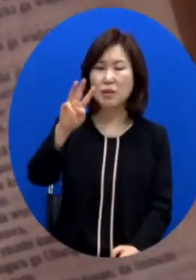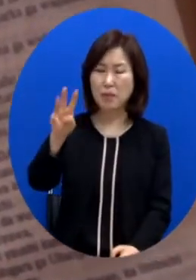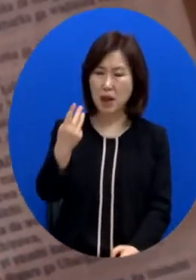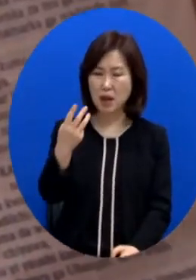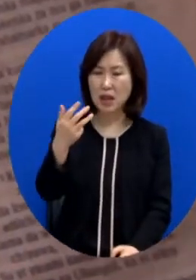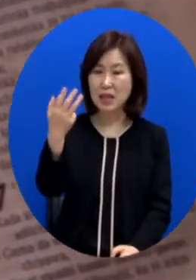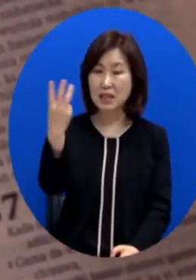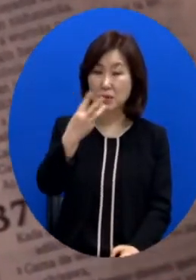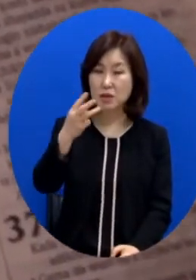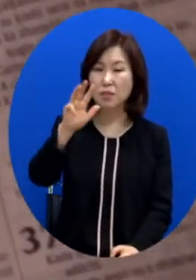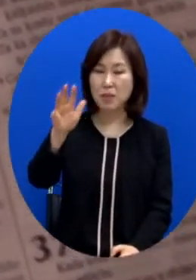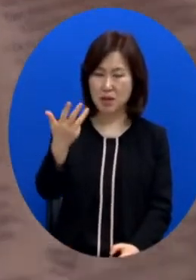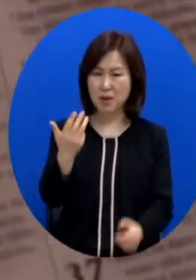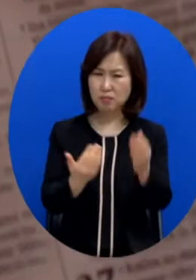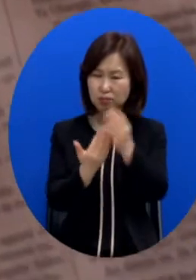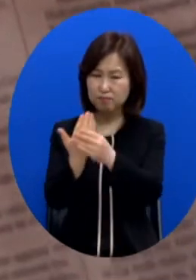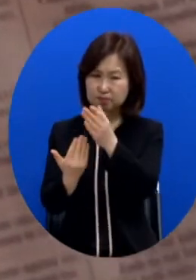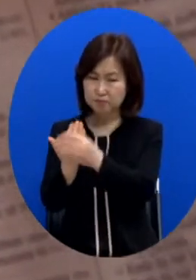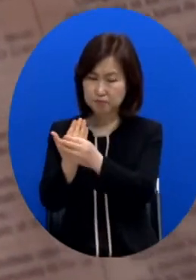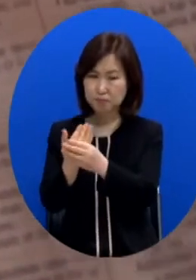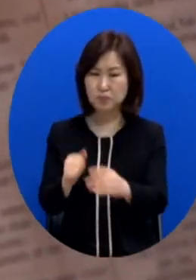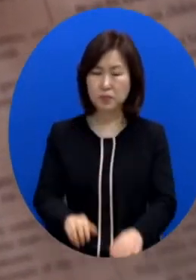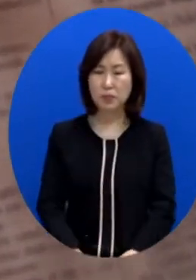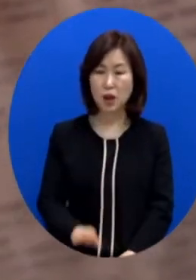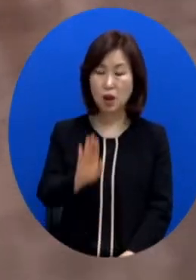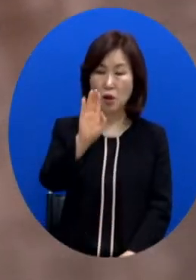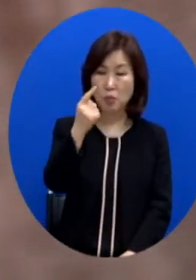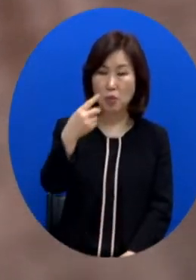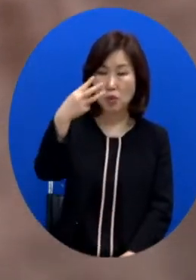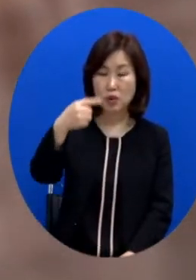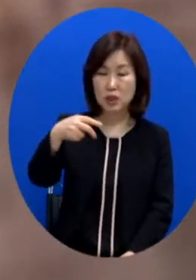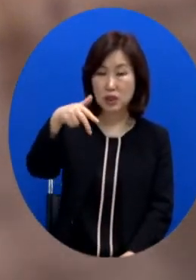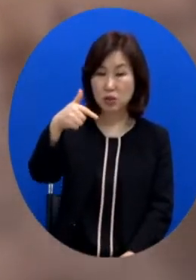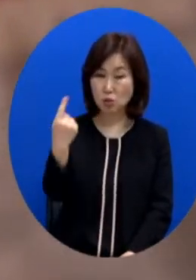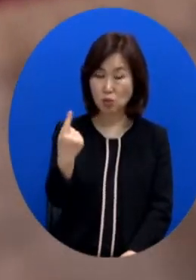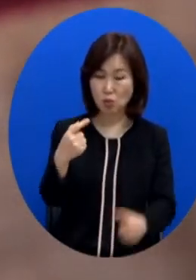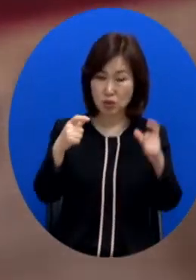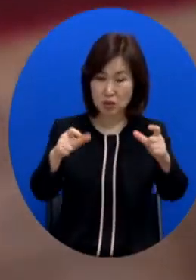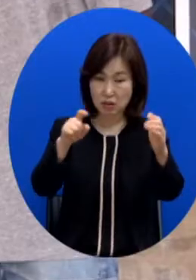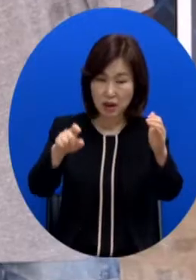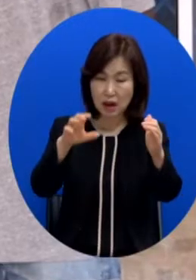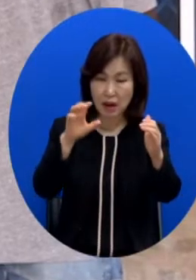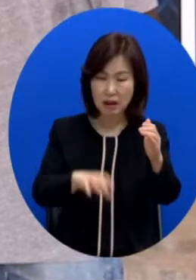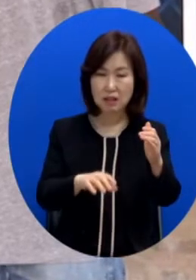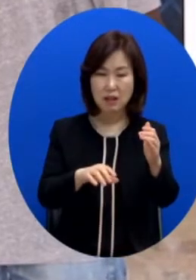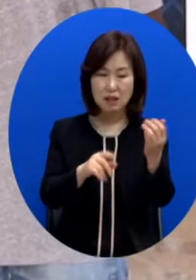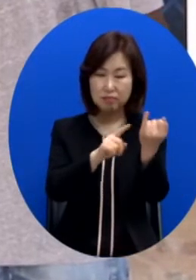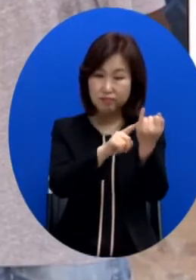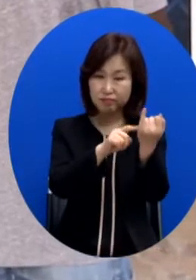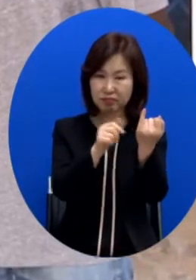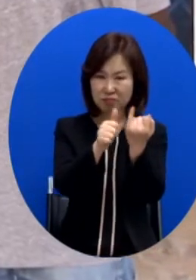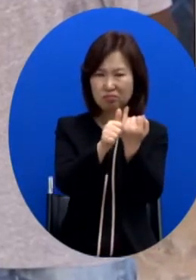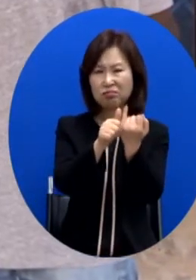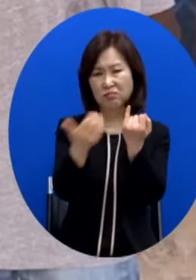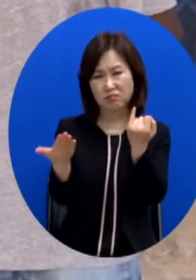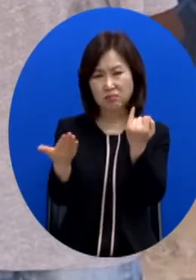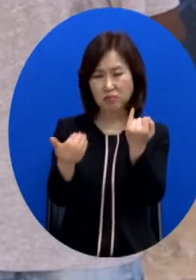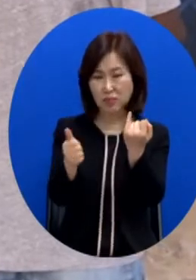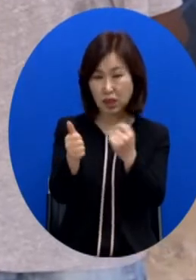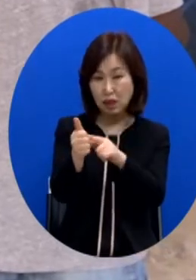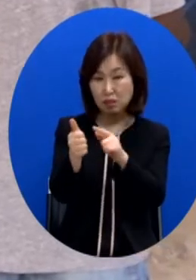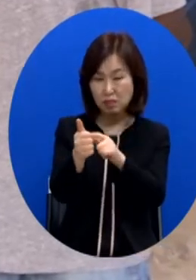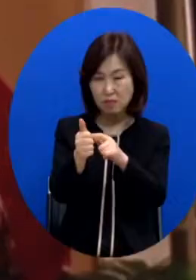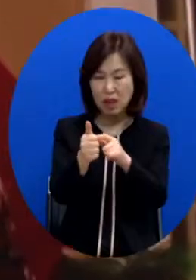나타났습니다. 나이지리아 보르노주에서 아이들과 함께 지내는 아미나는 남편을 잃었습니다. 나이지리아